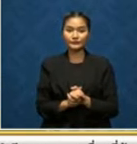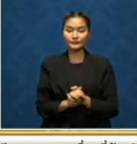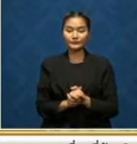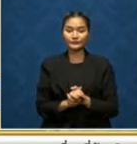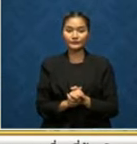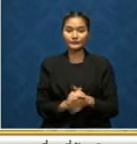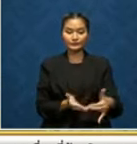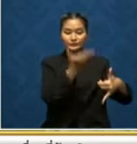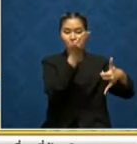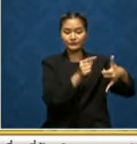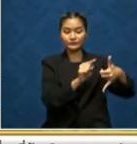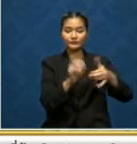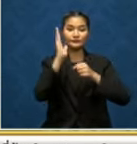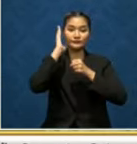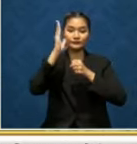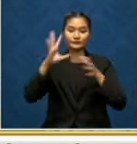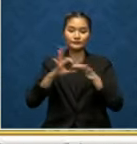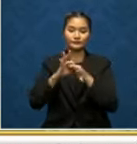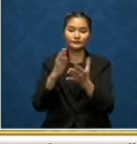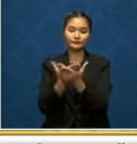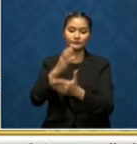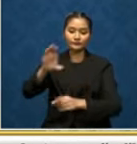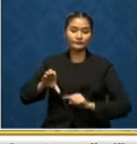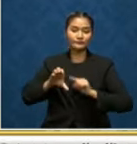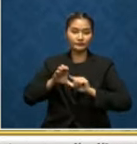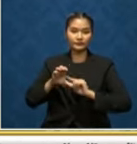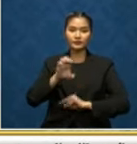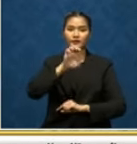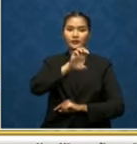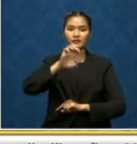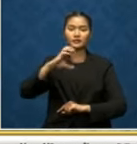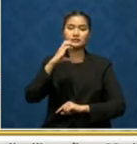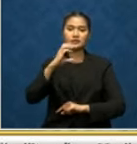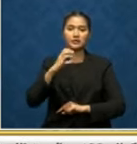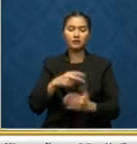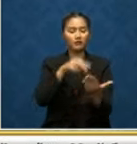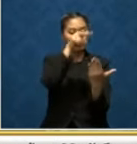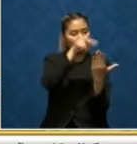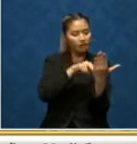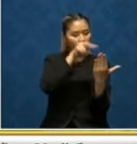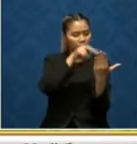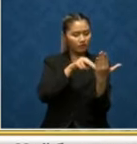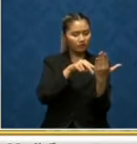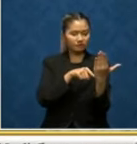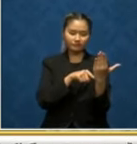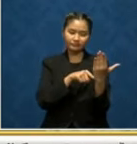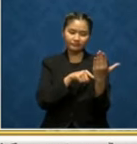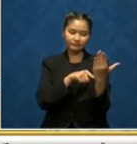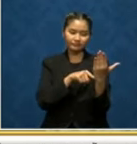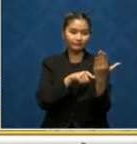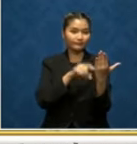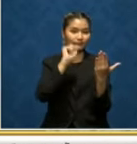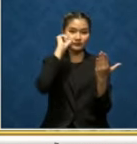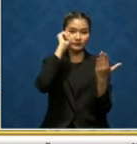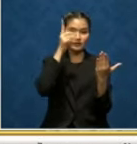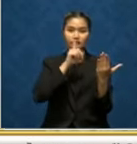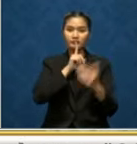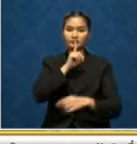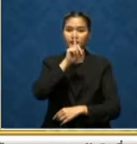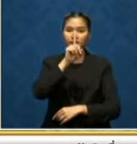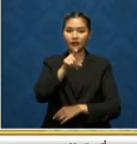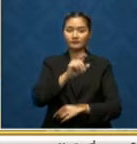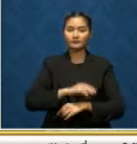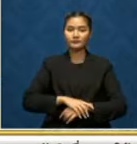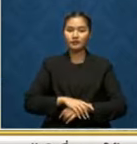ช่วยชี้แจงถึงกองทุน eecค่ะดิฉันอ่านจากรายงานแล้วก็ต้องตั้งคำถามดังๆไปยังผู้ชี้แจงว่า